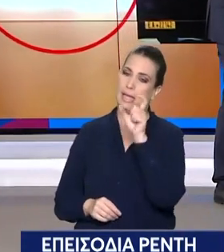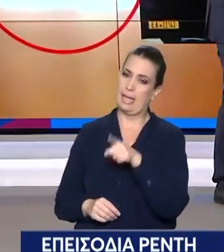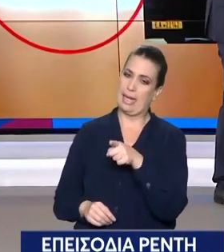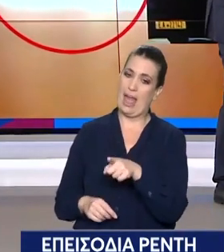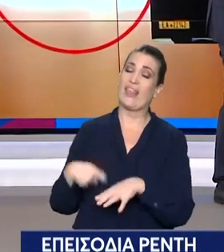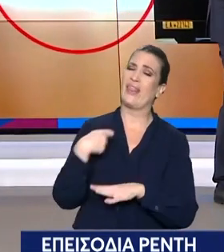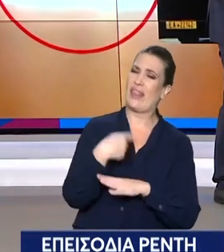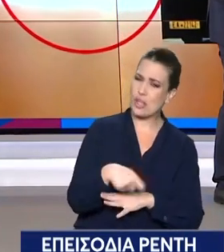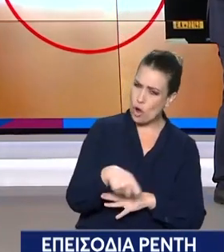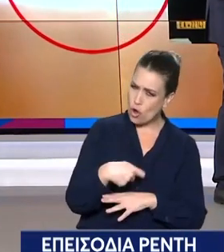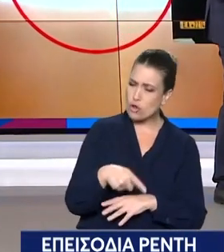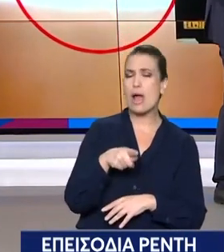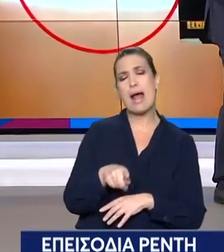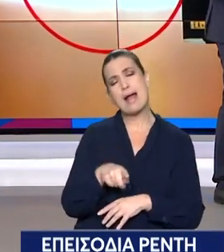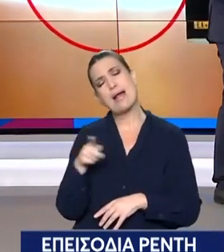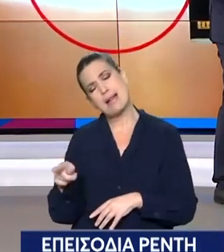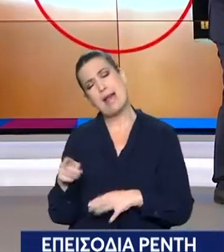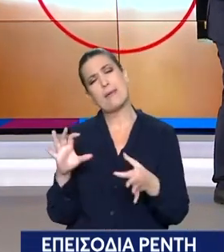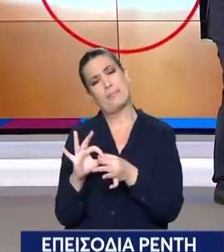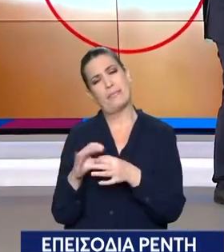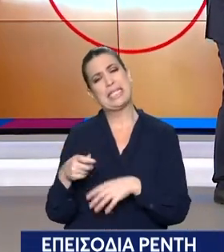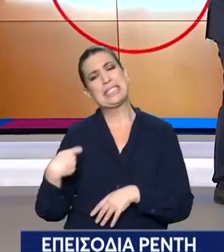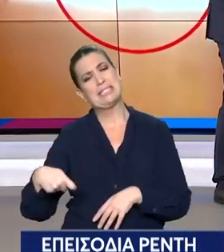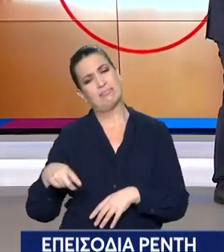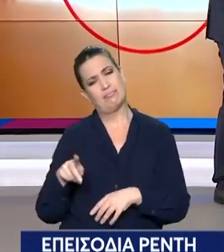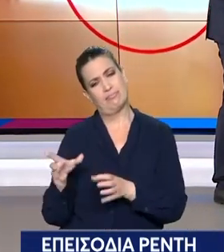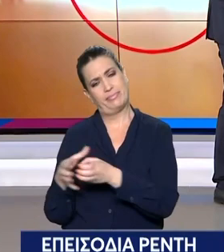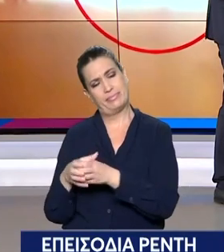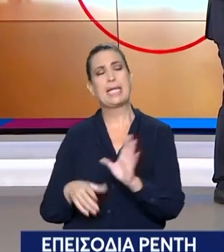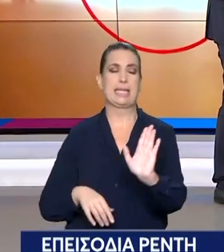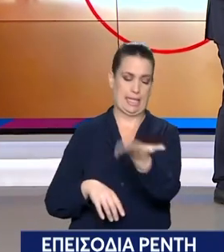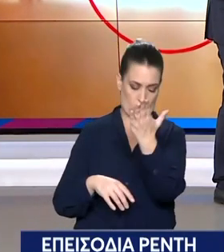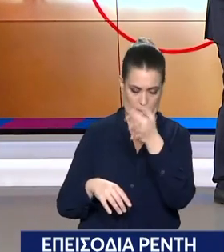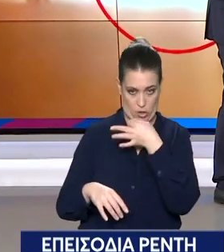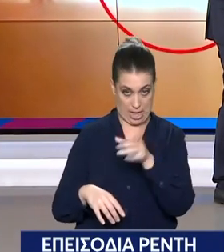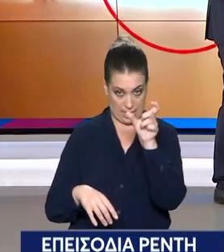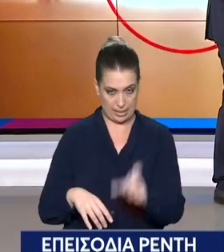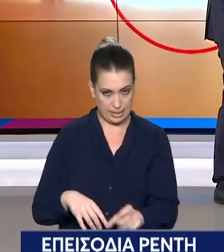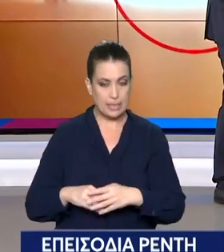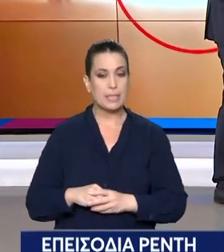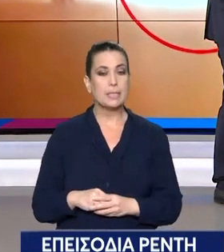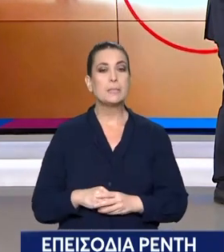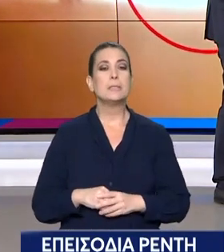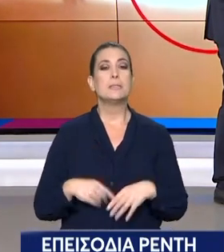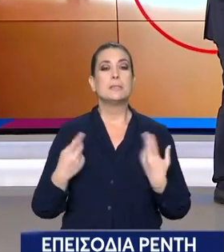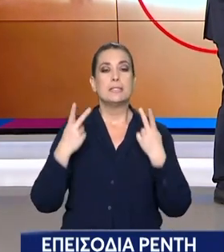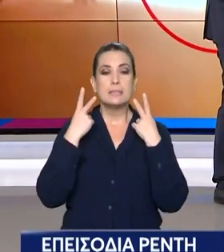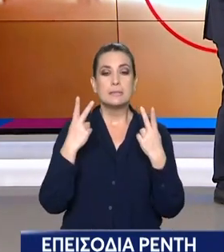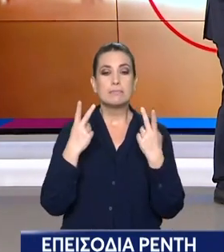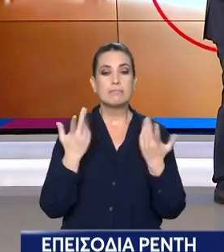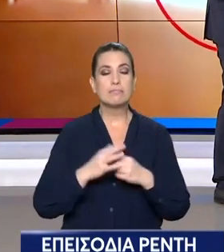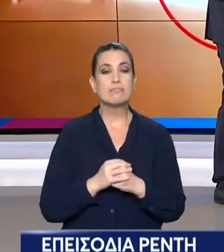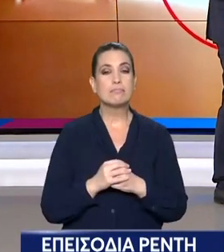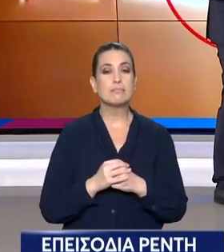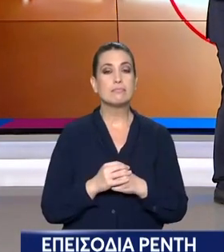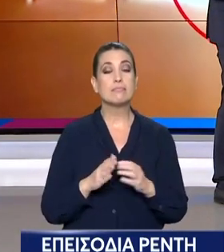δικηγόρος ονομάζεται και συνήγορος. Τέλος πάντων, στην προκειμένη περίπτωση βγήκαν 200 άτομα έξω από το